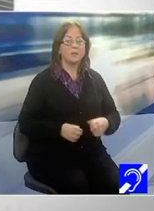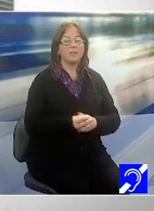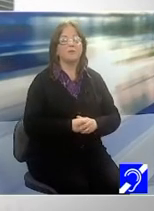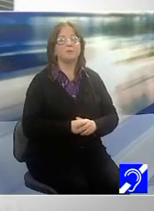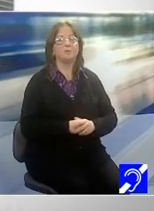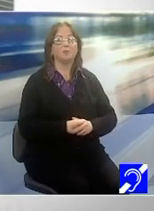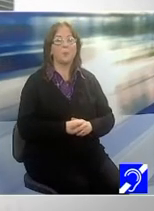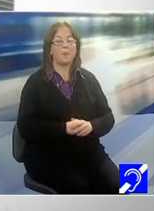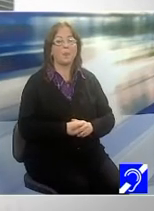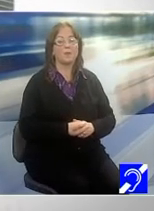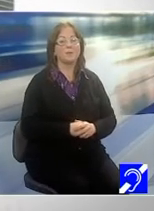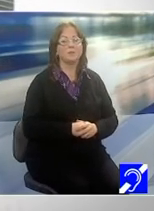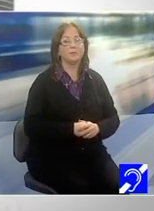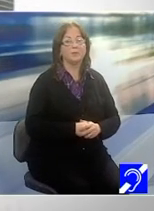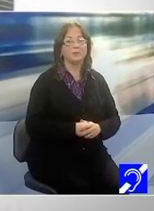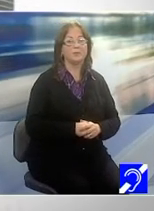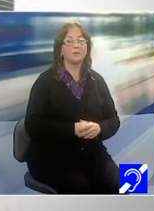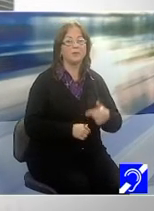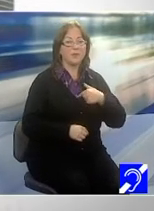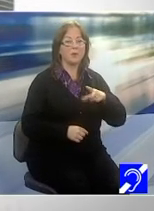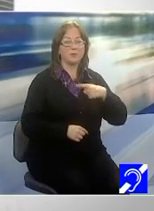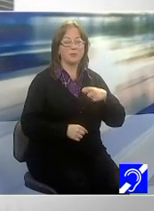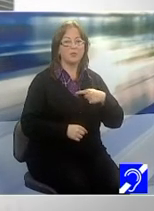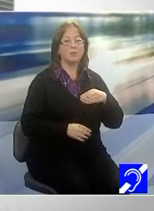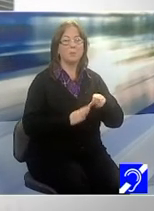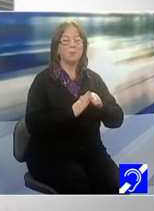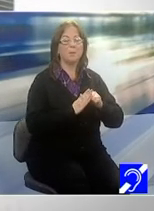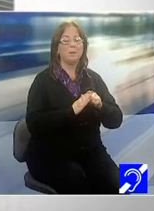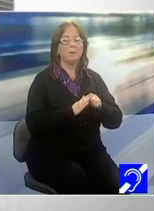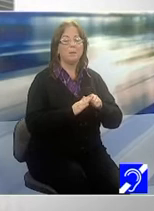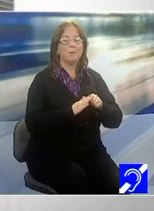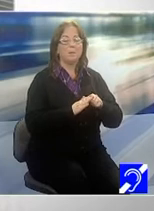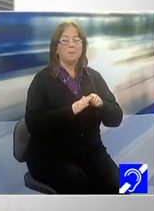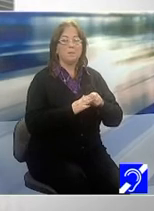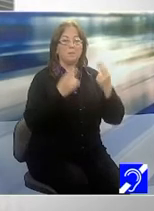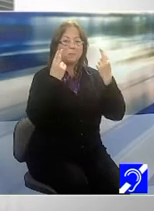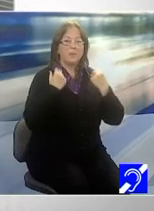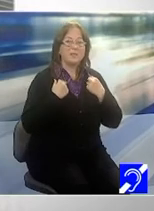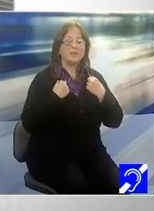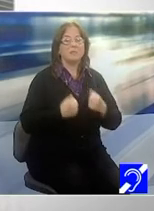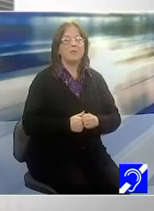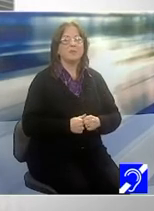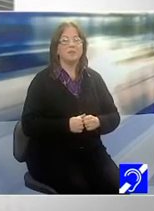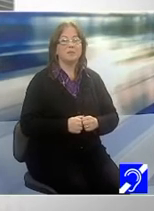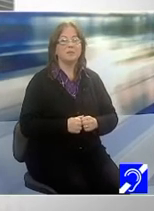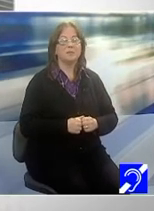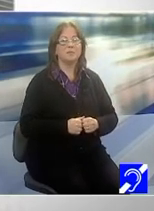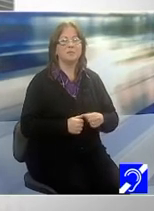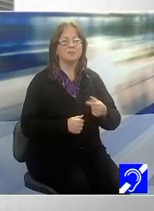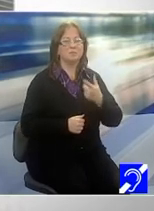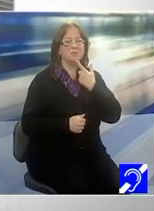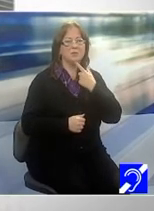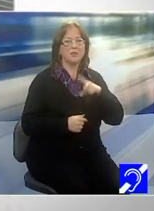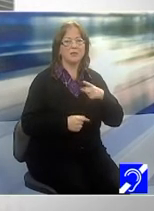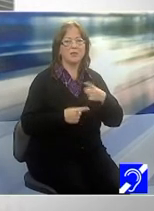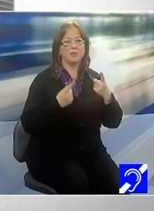e optimistul. Și ce mi se pare mie un pic ciudat este